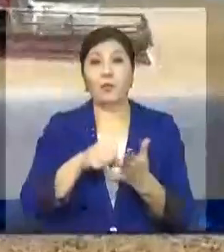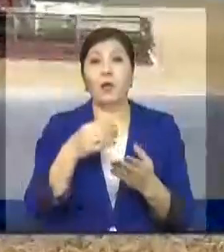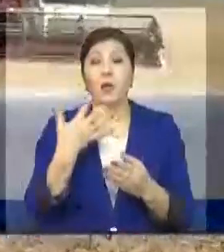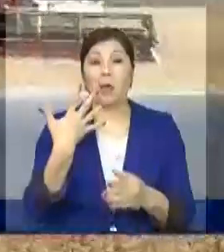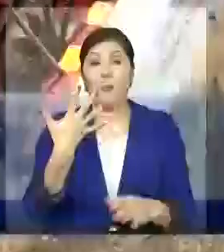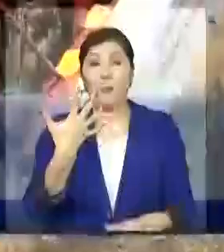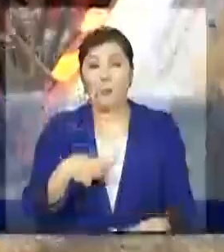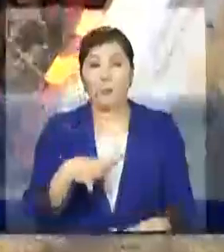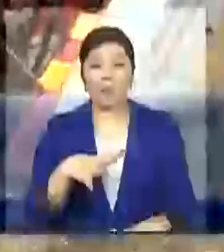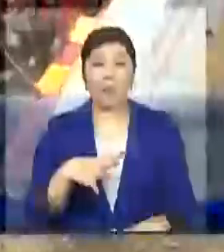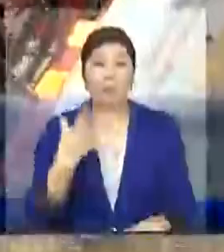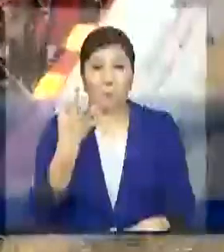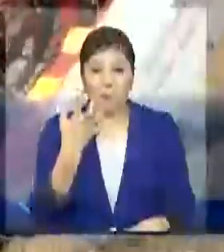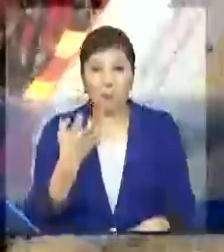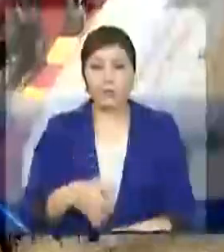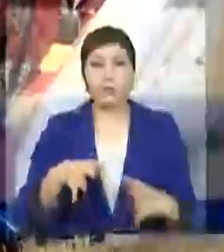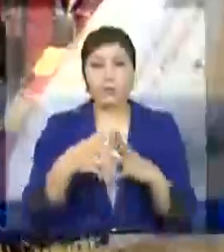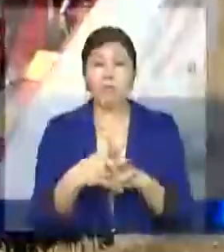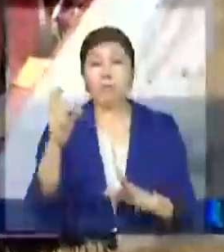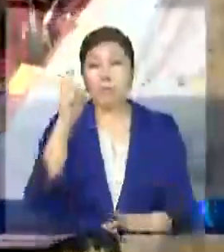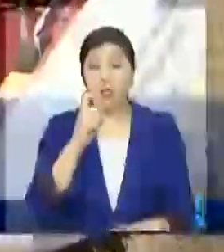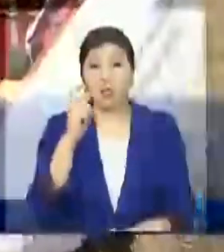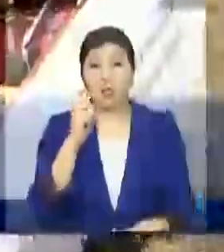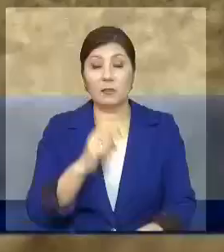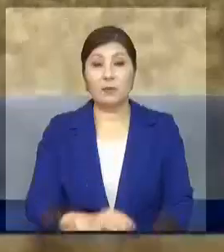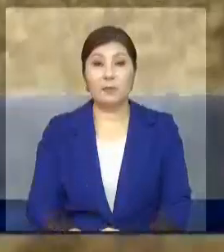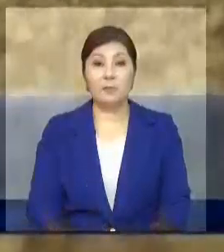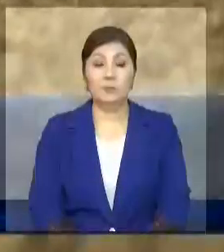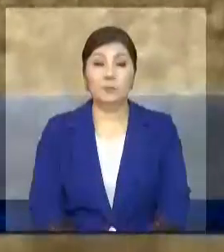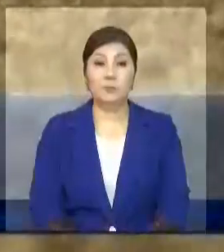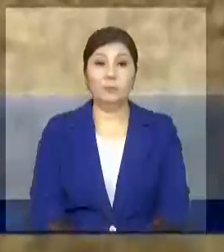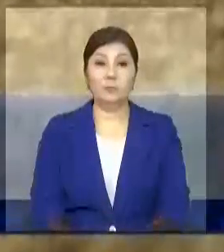500 сельскохозяйственных формирований. Николай Сырбов, Самат Каликенов, телеканал «Актобе».